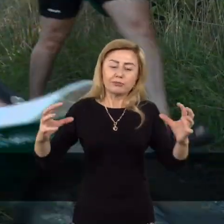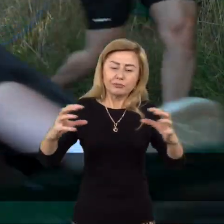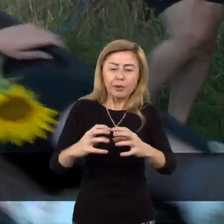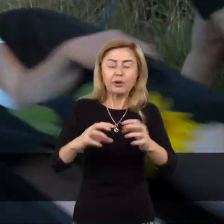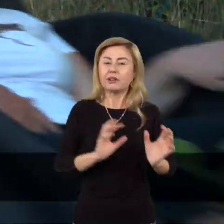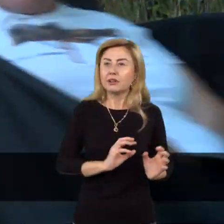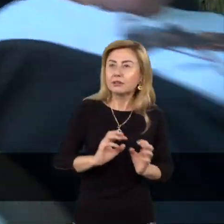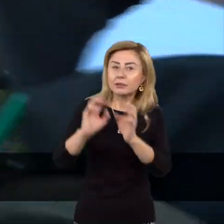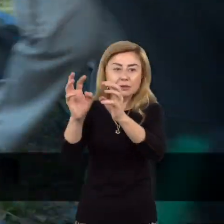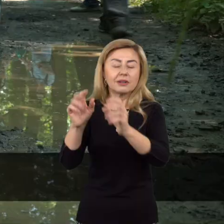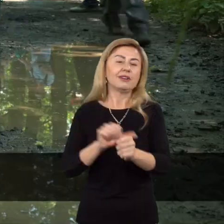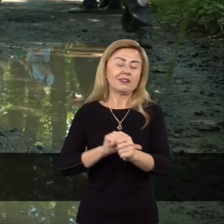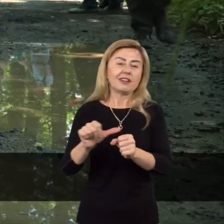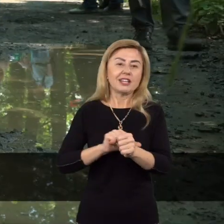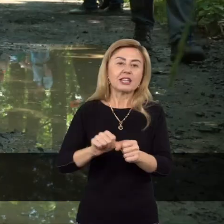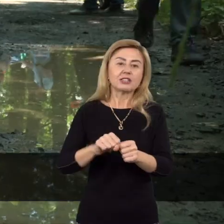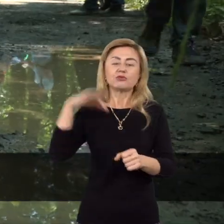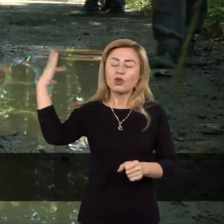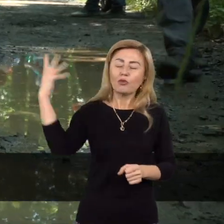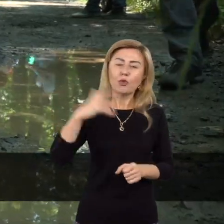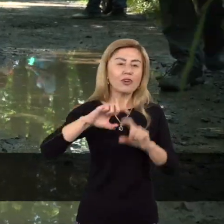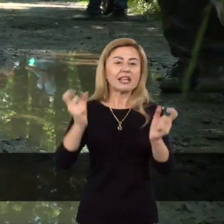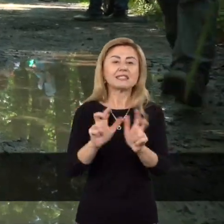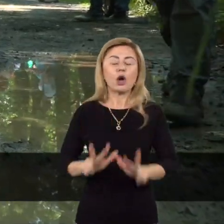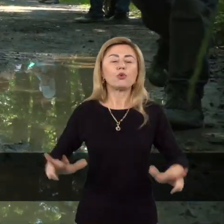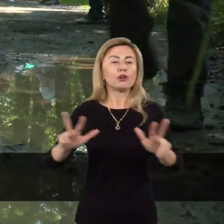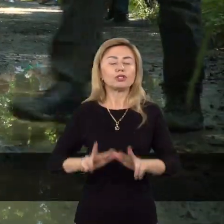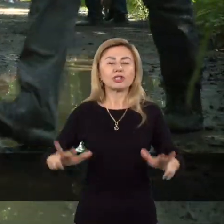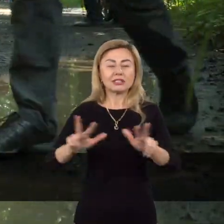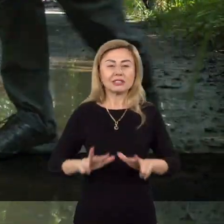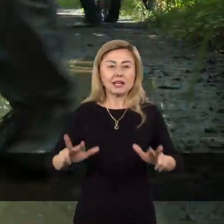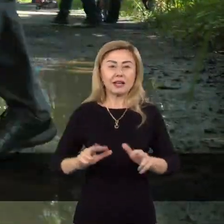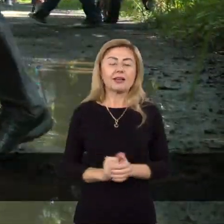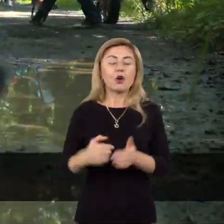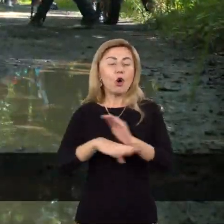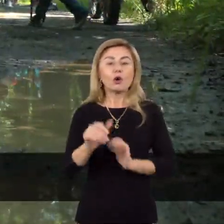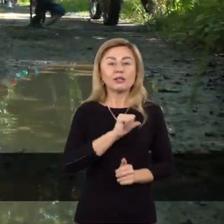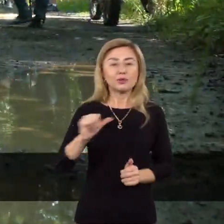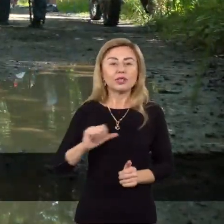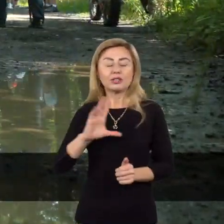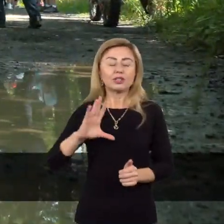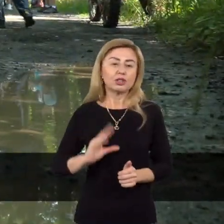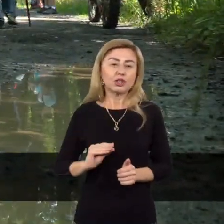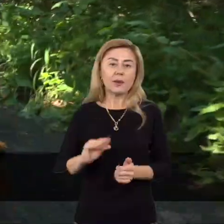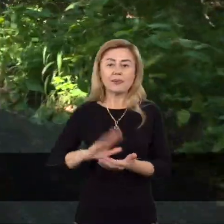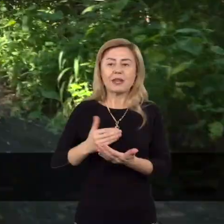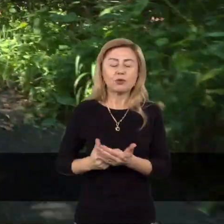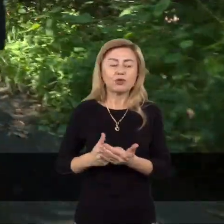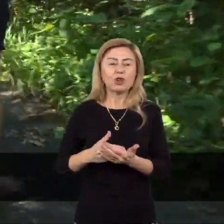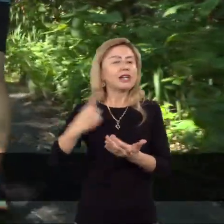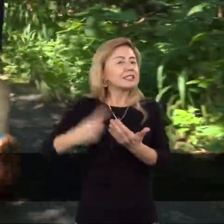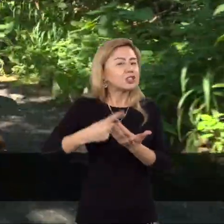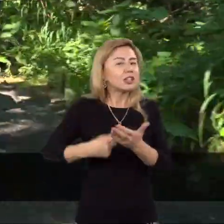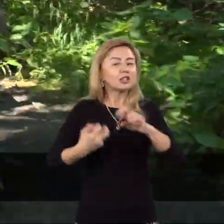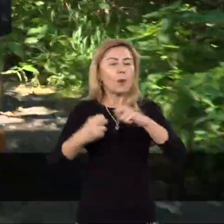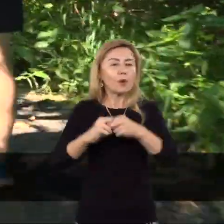z niepełnosprawnością, to wpływa na całą rodzinę i na to, jak spędza czas. Więc okazuje się, że tą dużą barierą jest bariera w